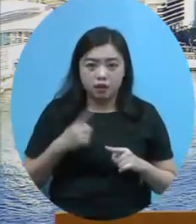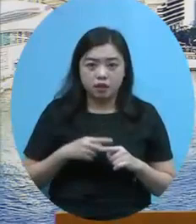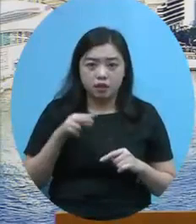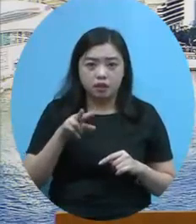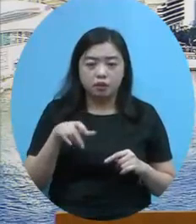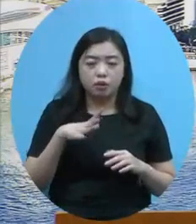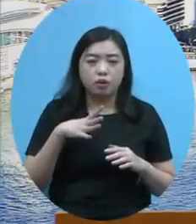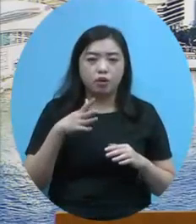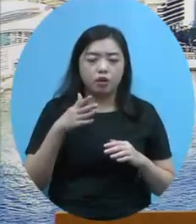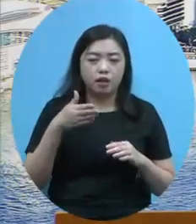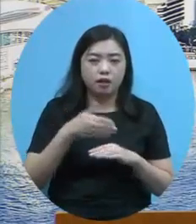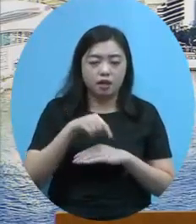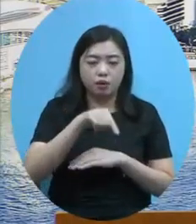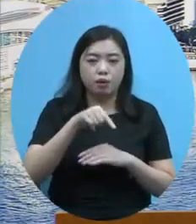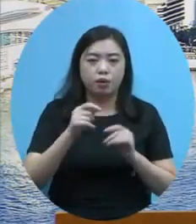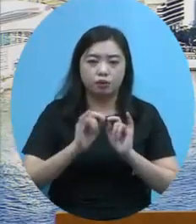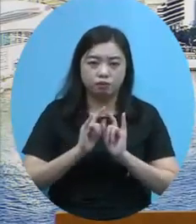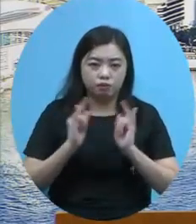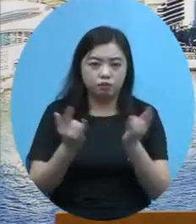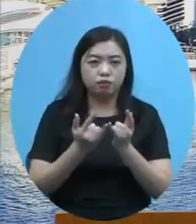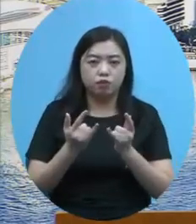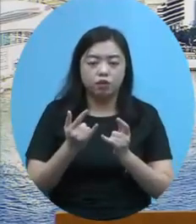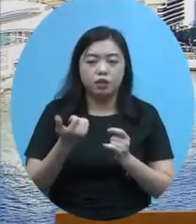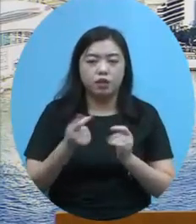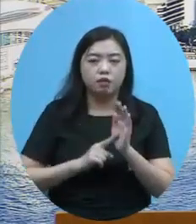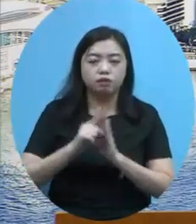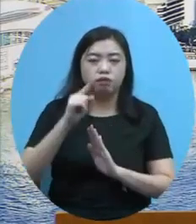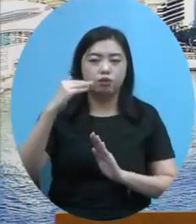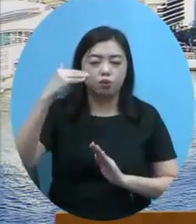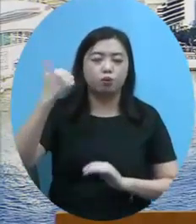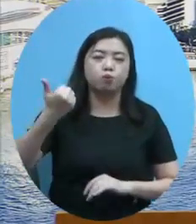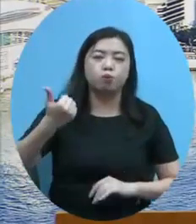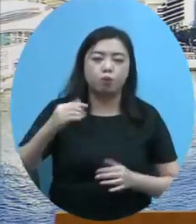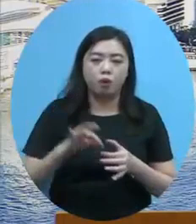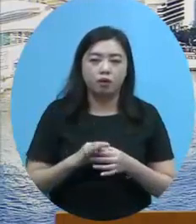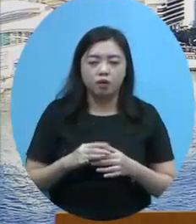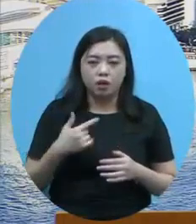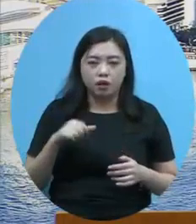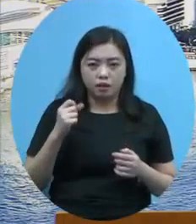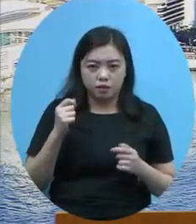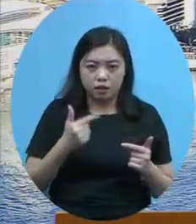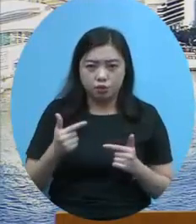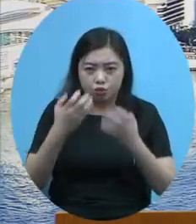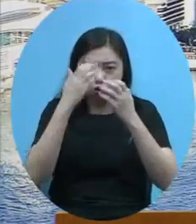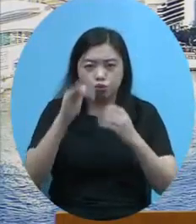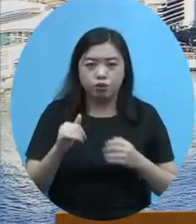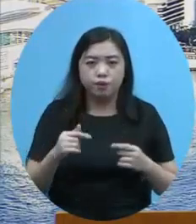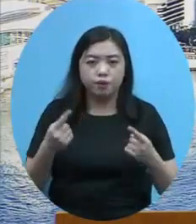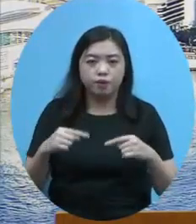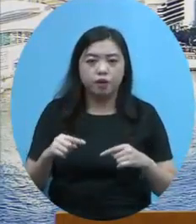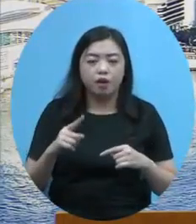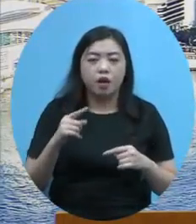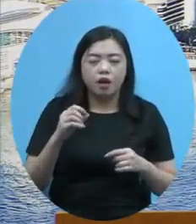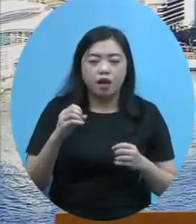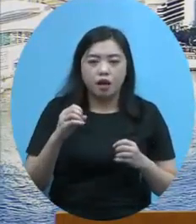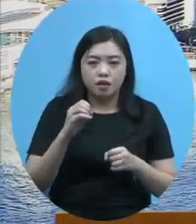個社會上面個群體免疫力係仍然都係維持一個高水平有關啦。咁我哋都要繼續注視住嘅。咁你話同酒吧